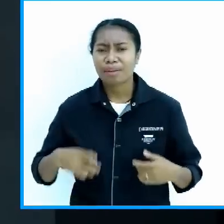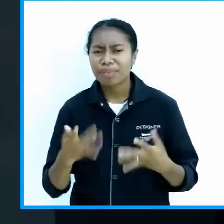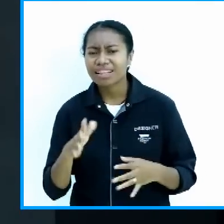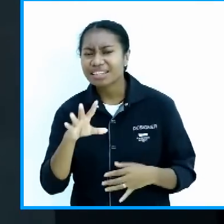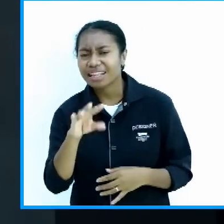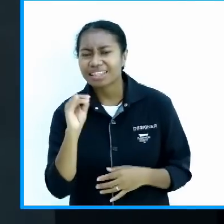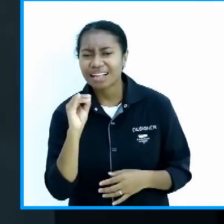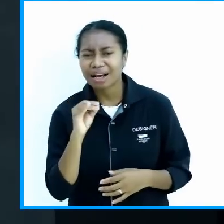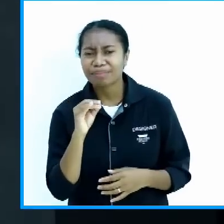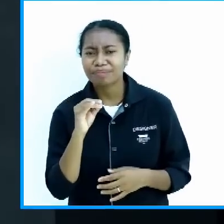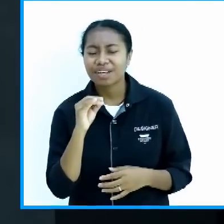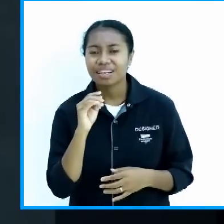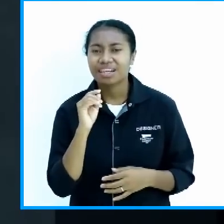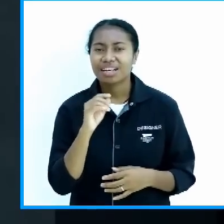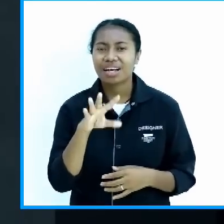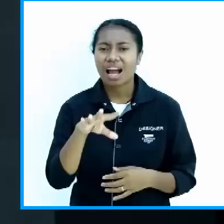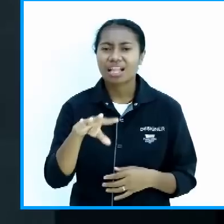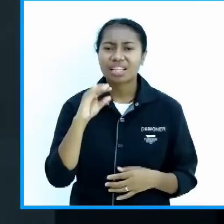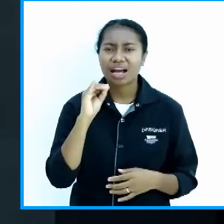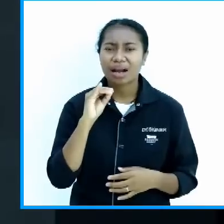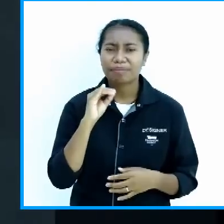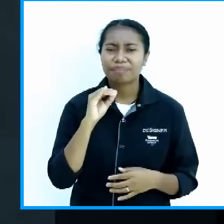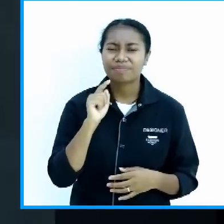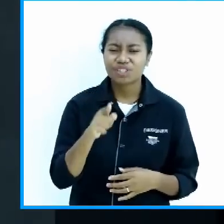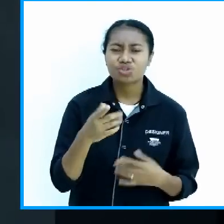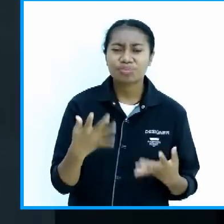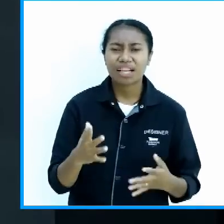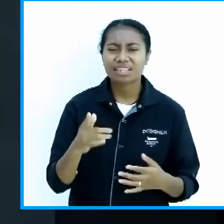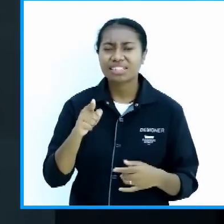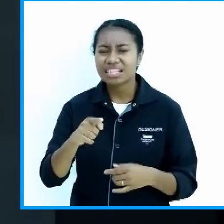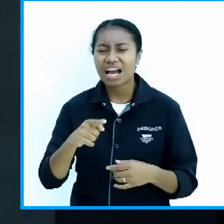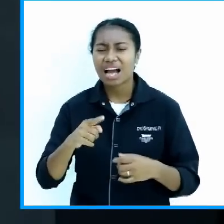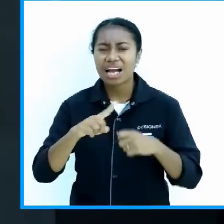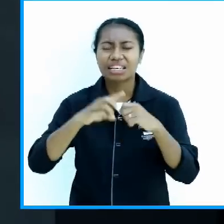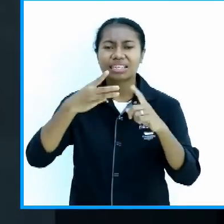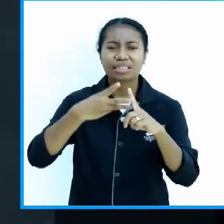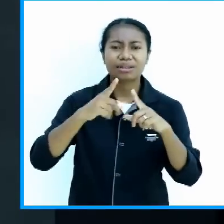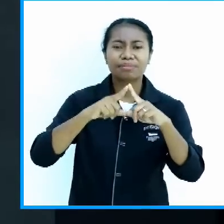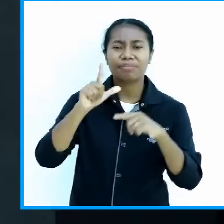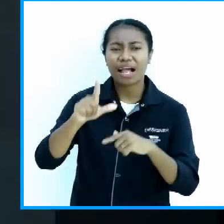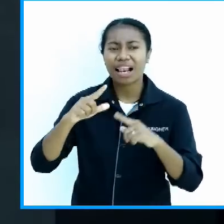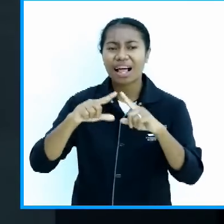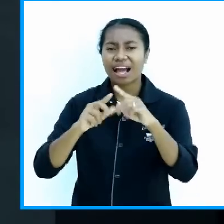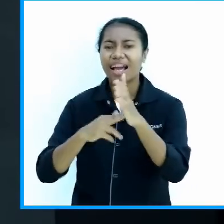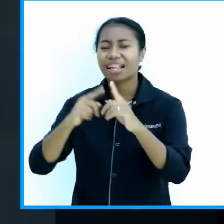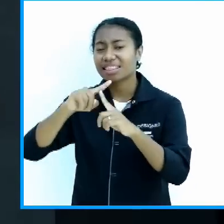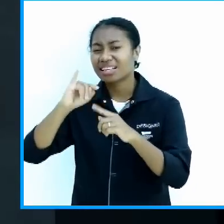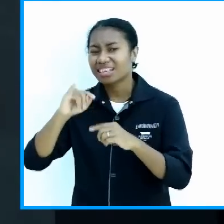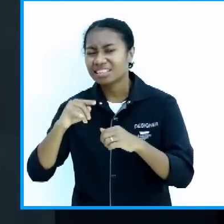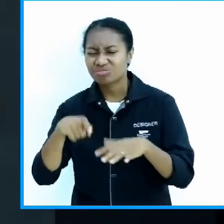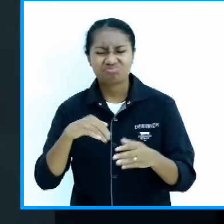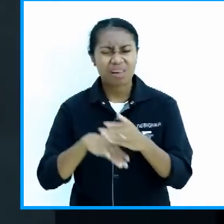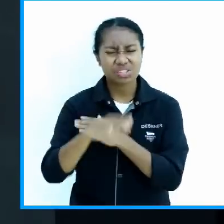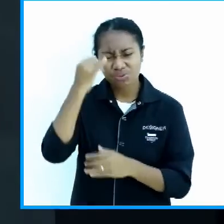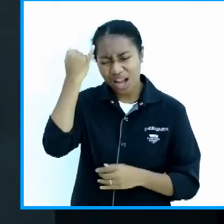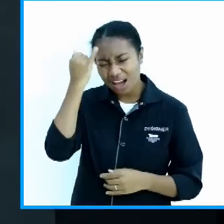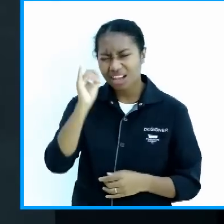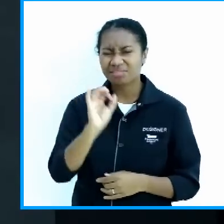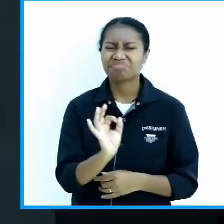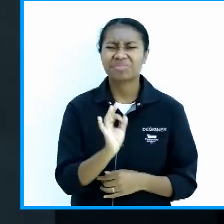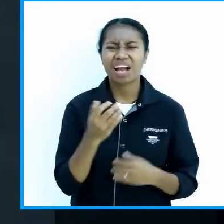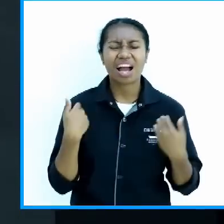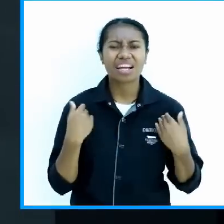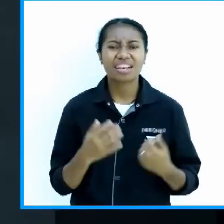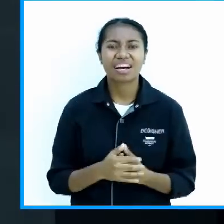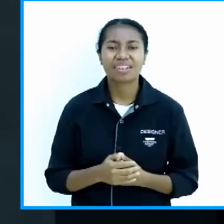Kok antikris memberikan DNA-nya untuk orang jadi kebal terhadap antikris? Sepertinya kok tidak masuk akal ya. Jadi jangan berpikir kalau ada DNA antikris